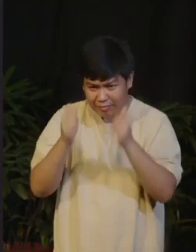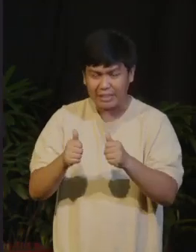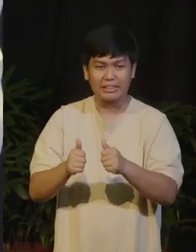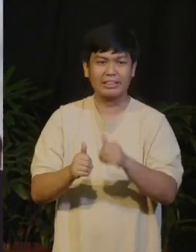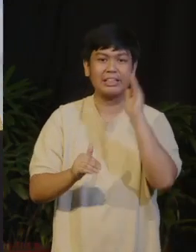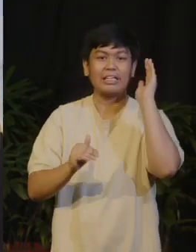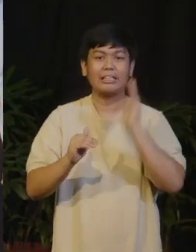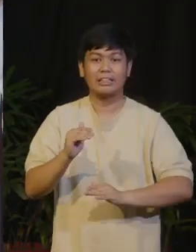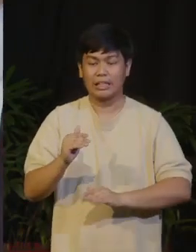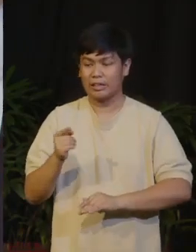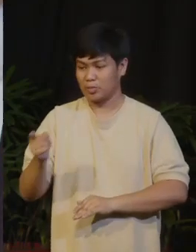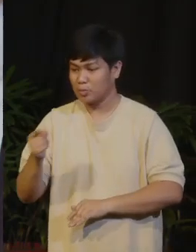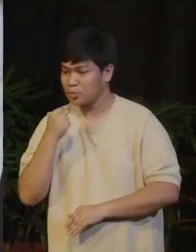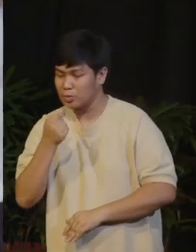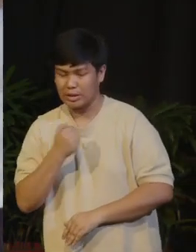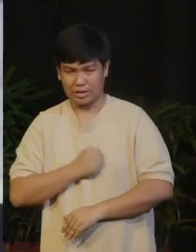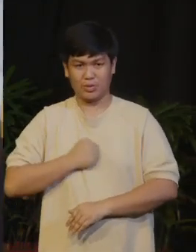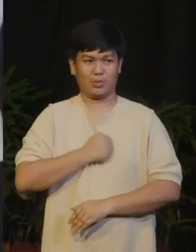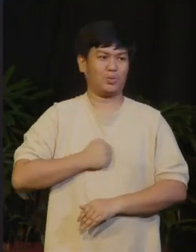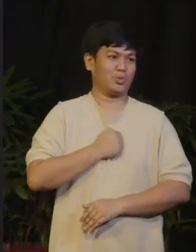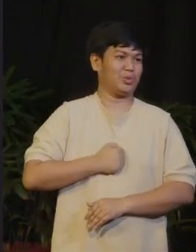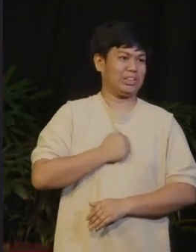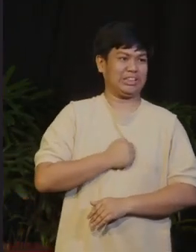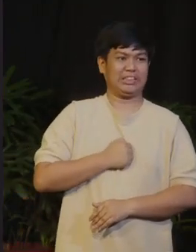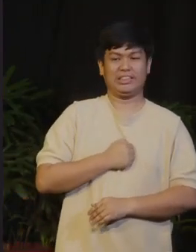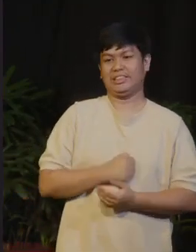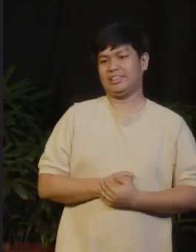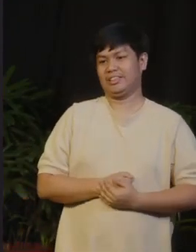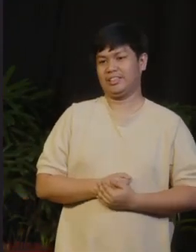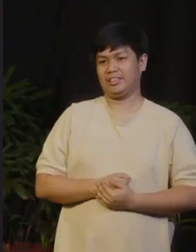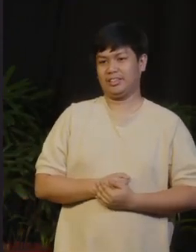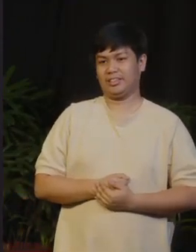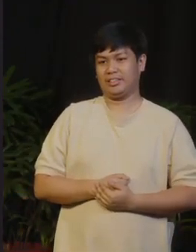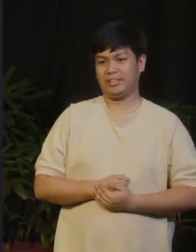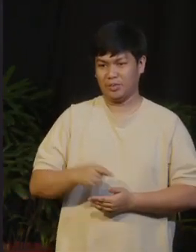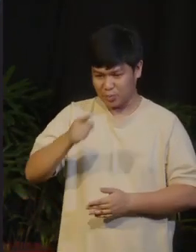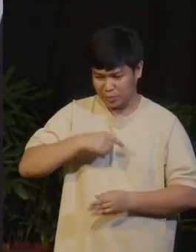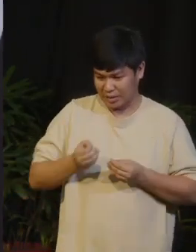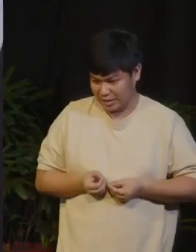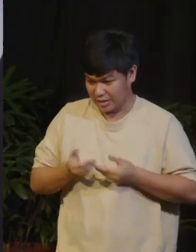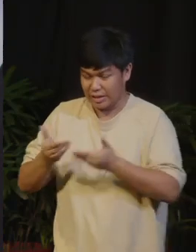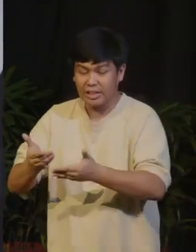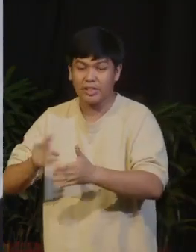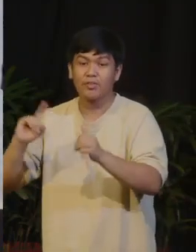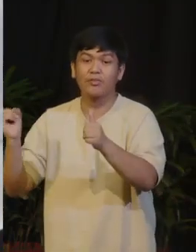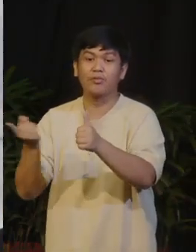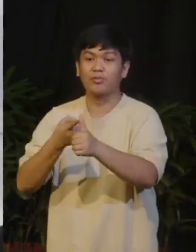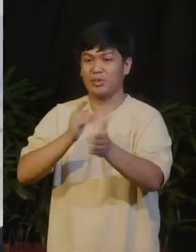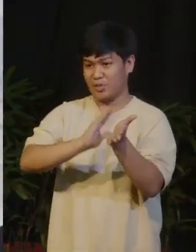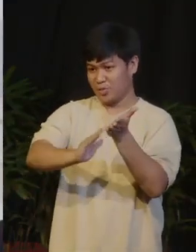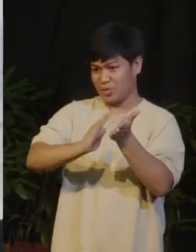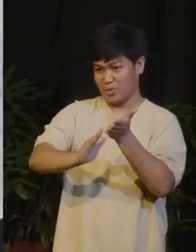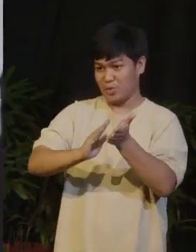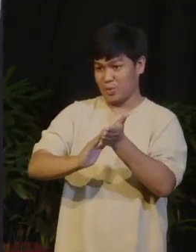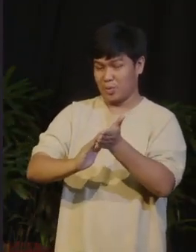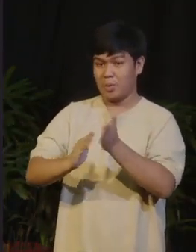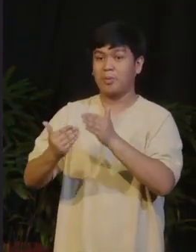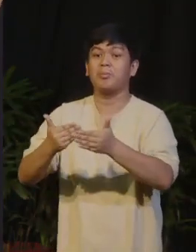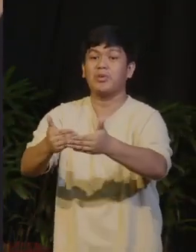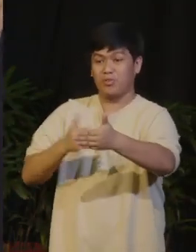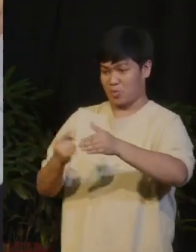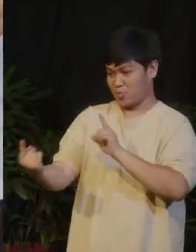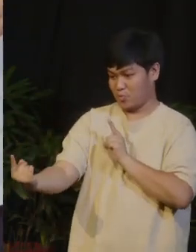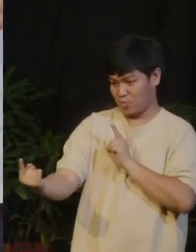inuunahan natin sila sa pagbitaw ng ating pagpapatawad sa kanila bago pa man lang sila humingi